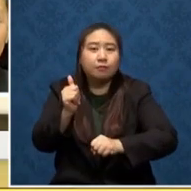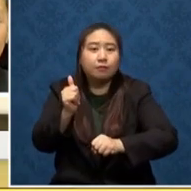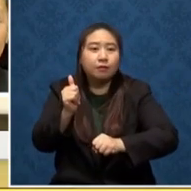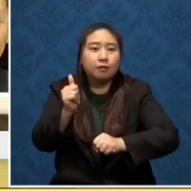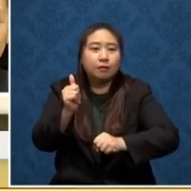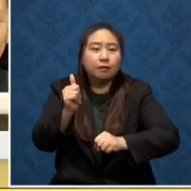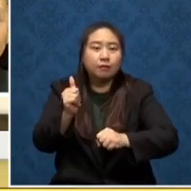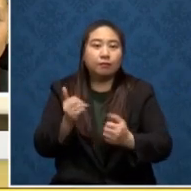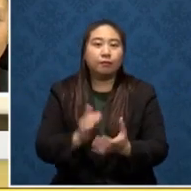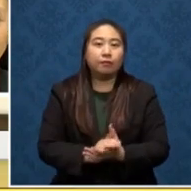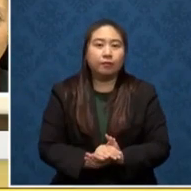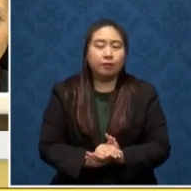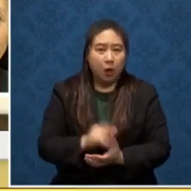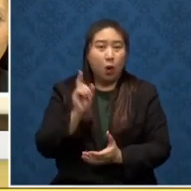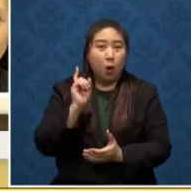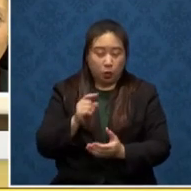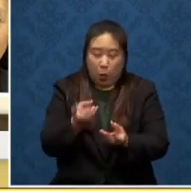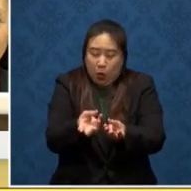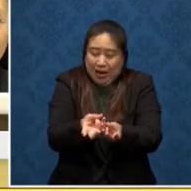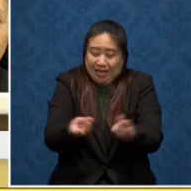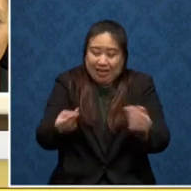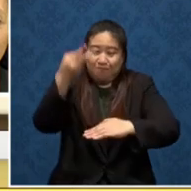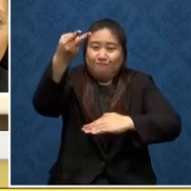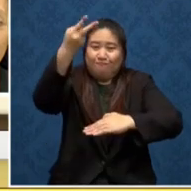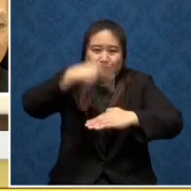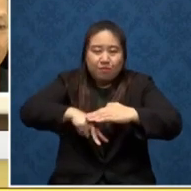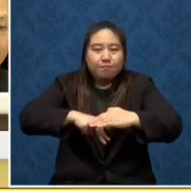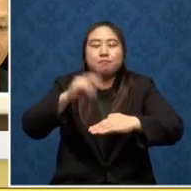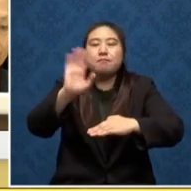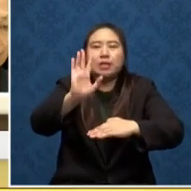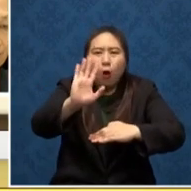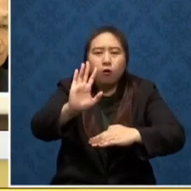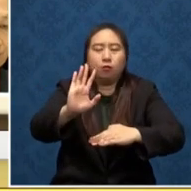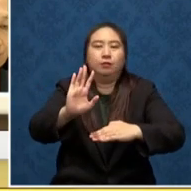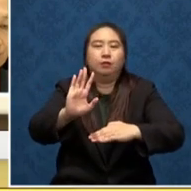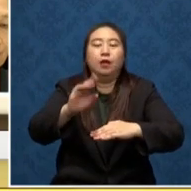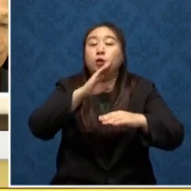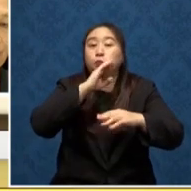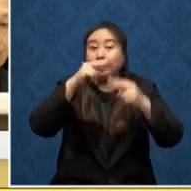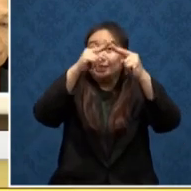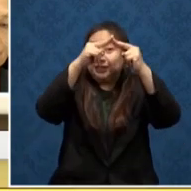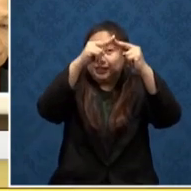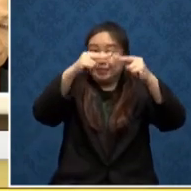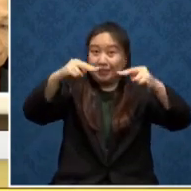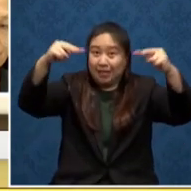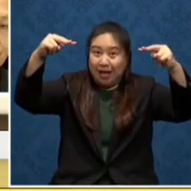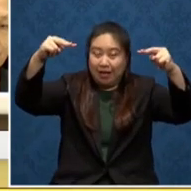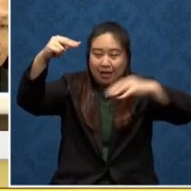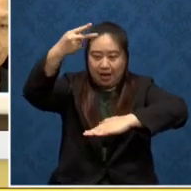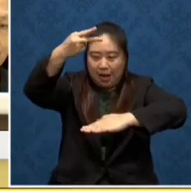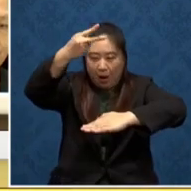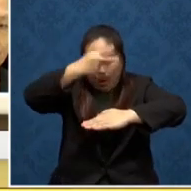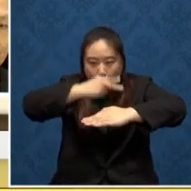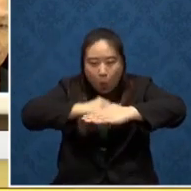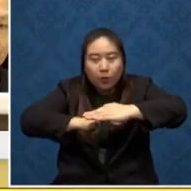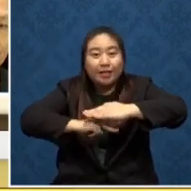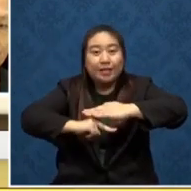นำสายสื่อสารลงดินนะครั